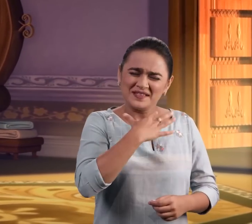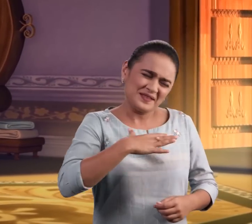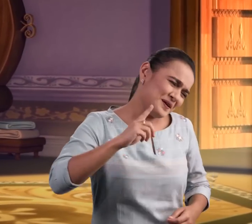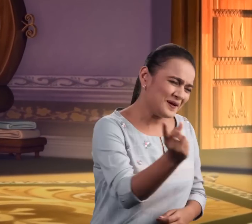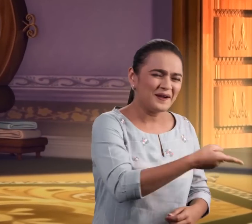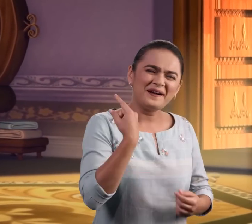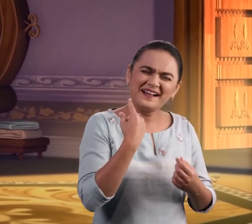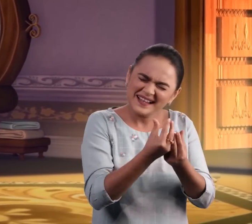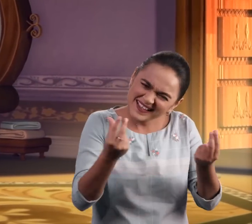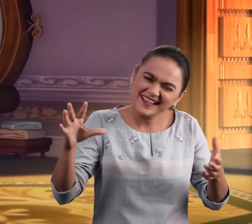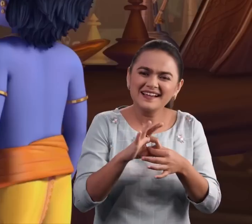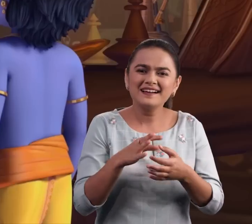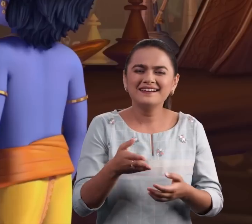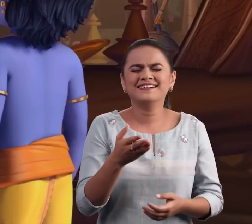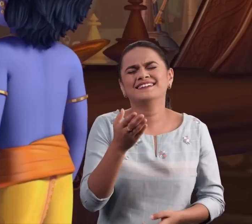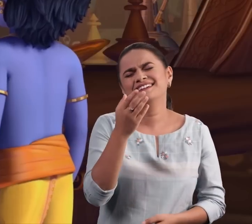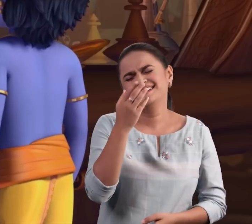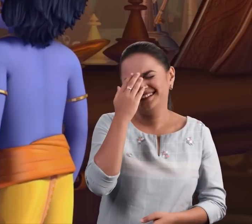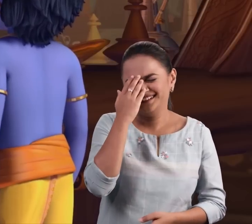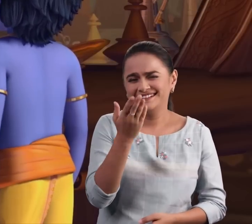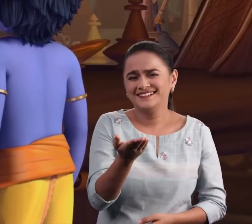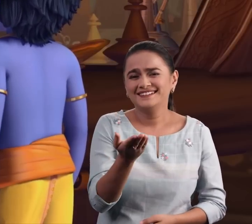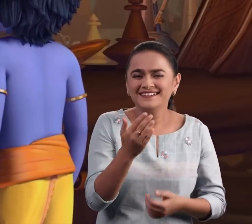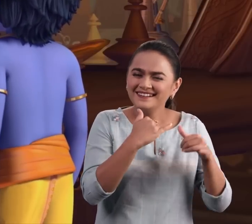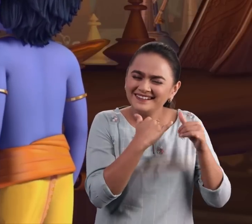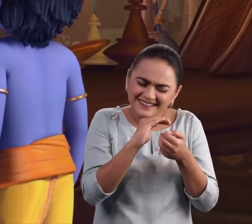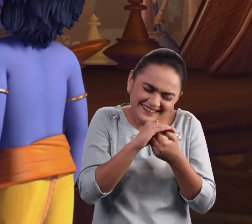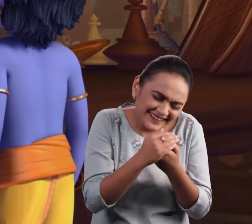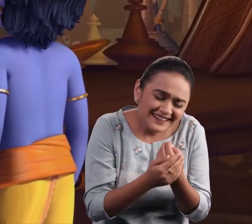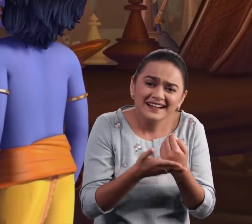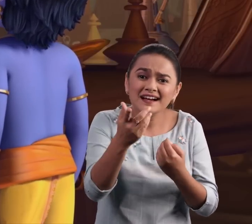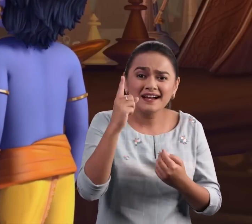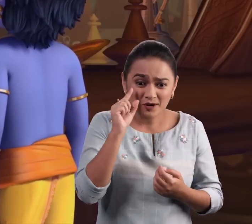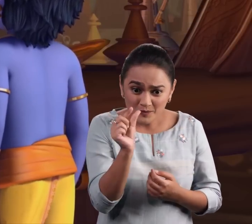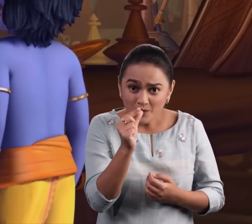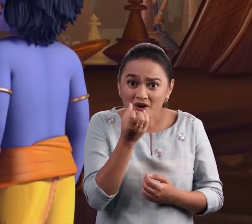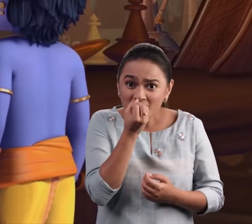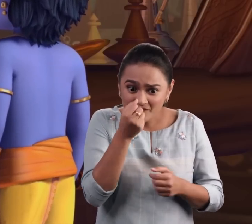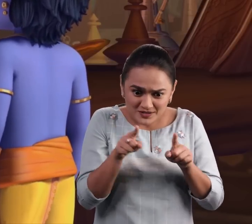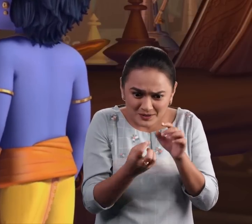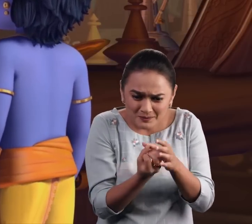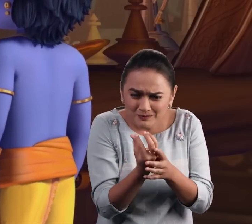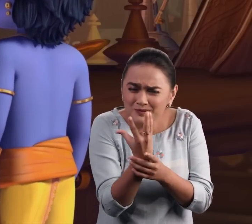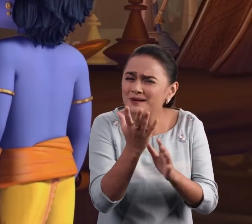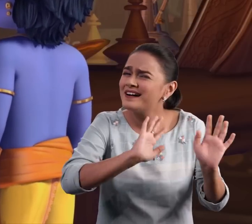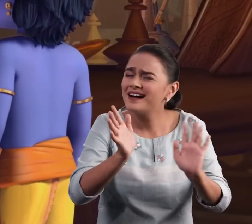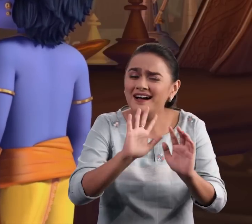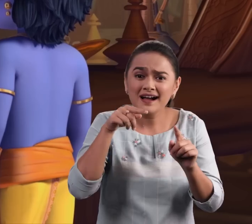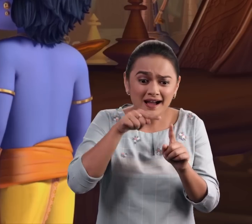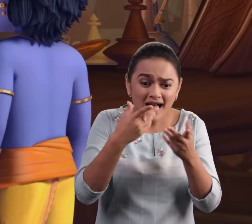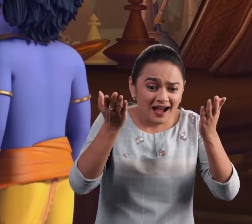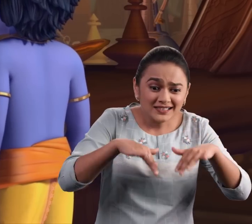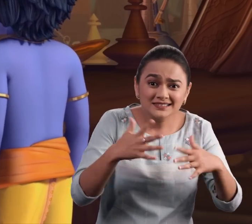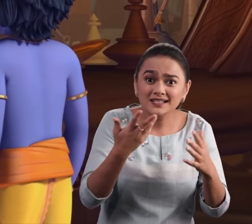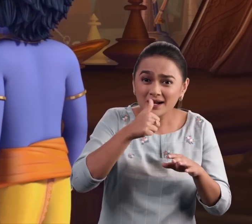को दीपावली पर मोतियों से सजाएंगे। ओ मेरे नन्हे कृष्ण, मोती फलों की तरह नहीं उगते,